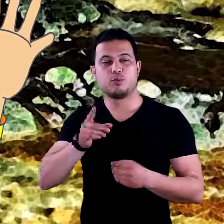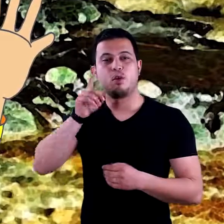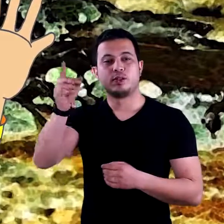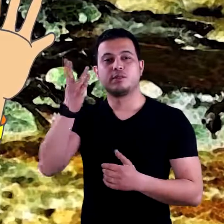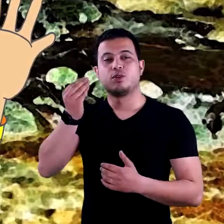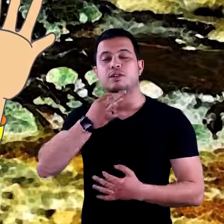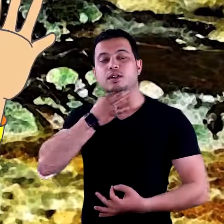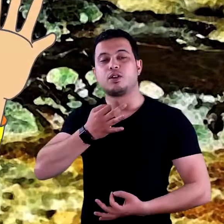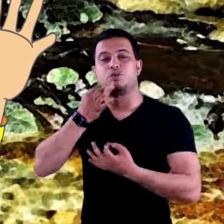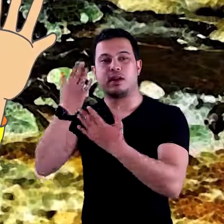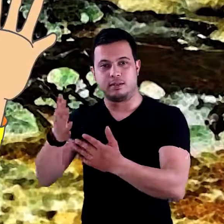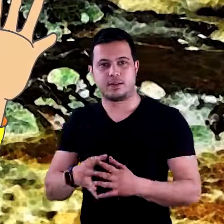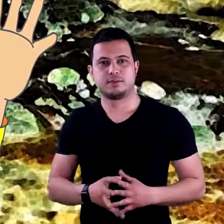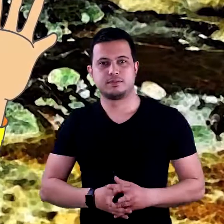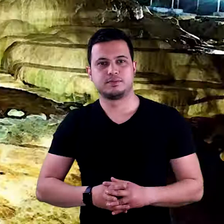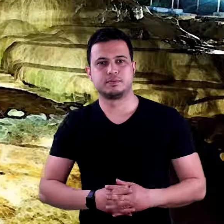minnet duydular.